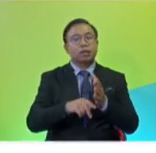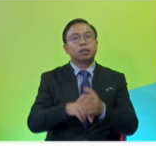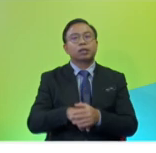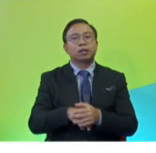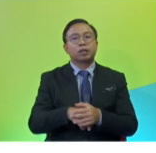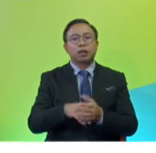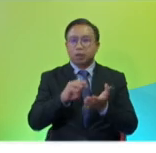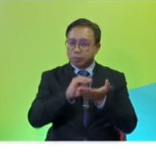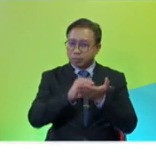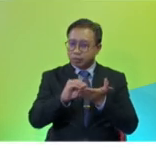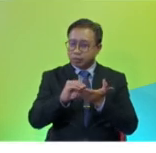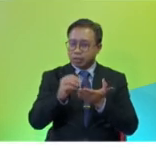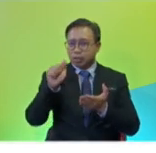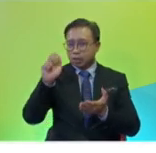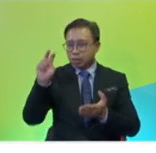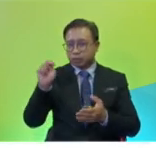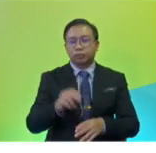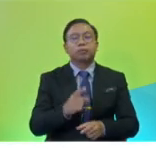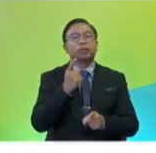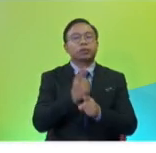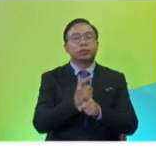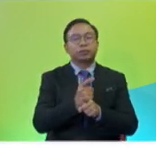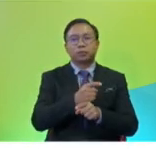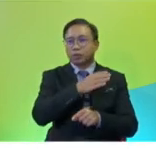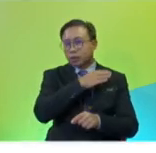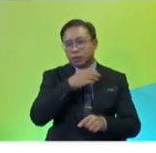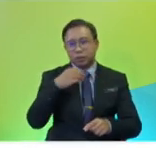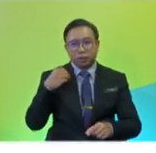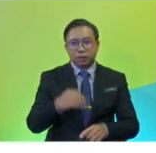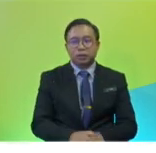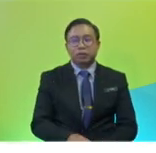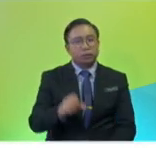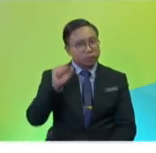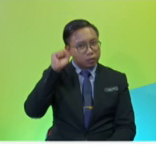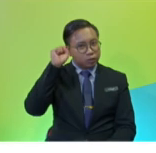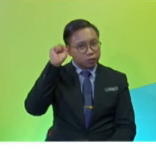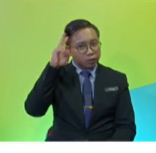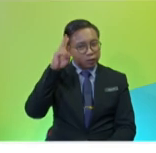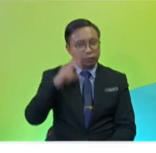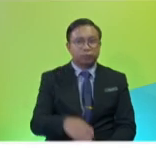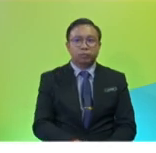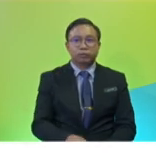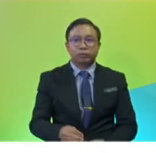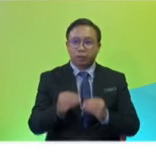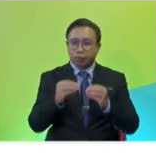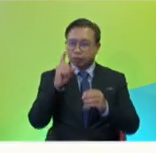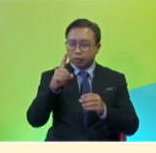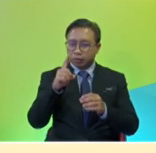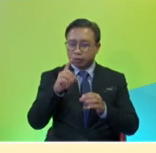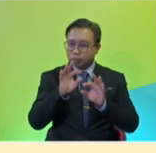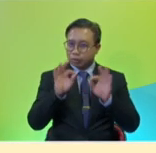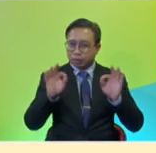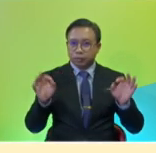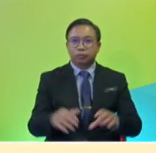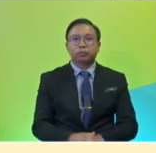kemesraan. Ya, bagus. Yeah. Betul. Dan Shawin pula. Shawin, sila bagi satu